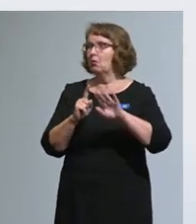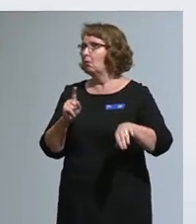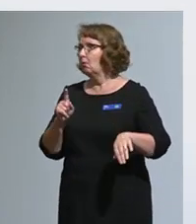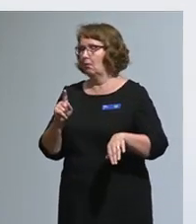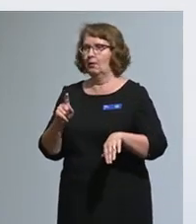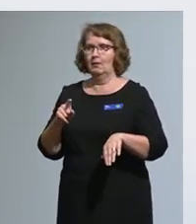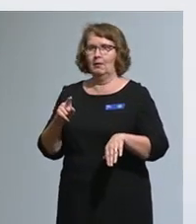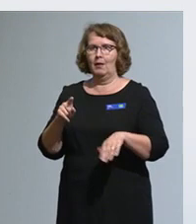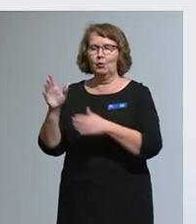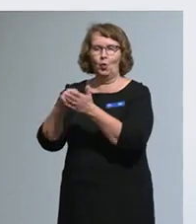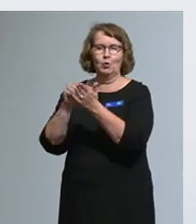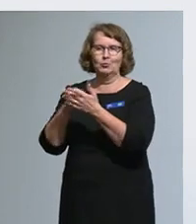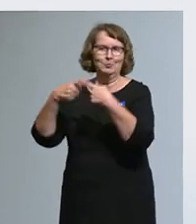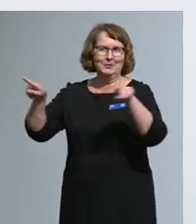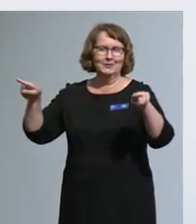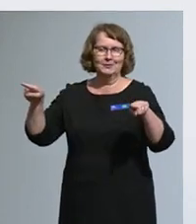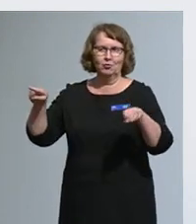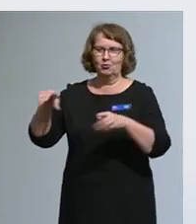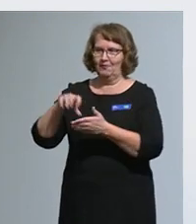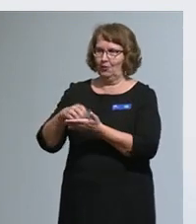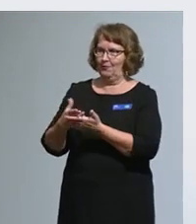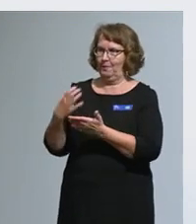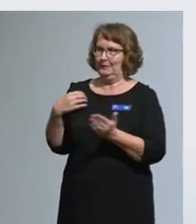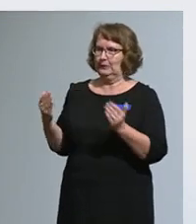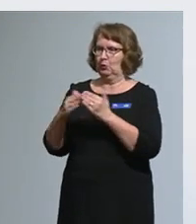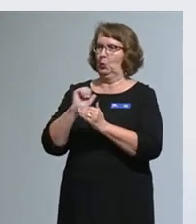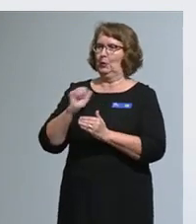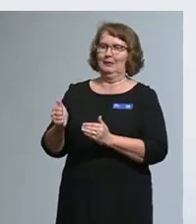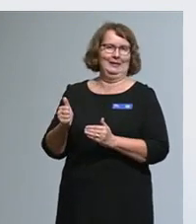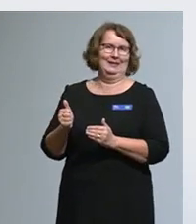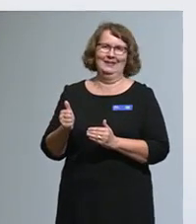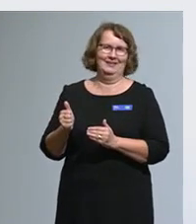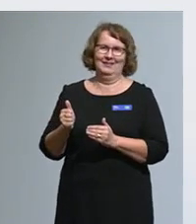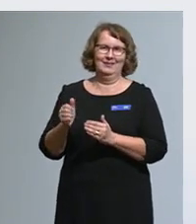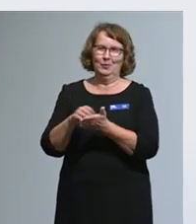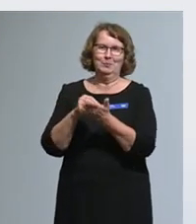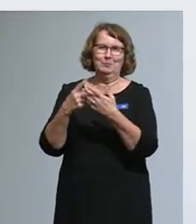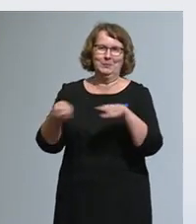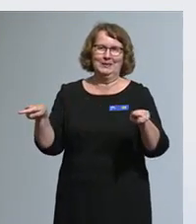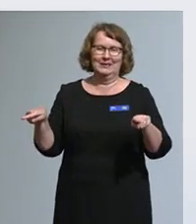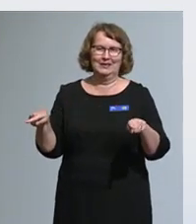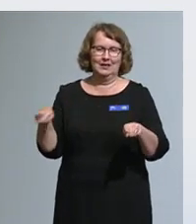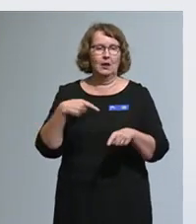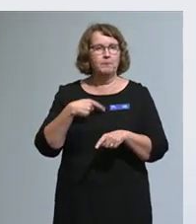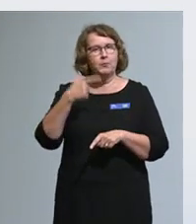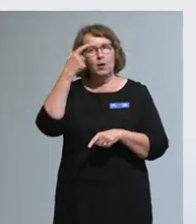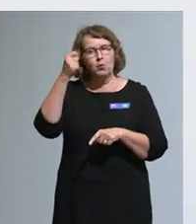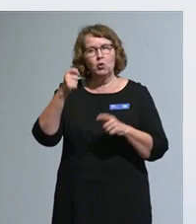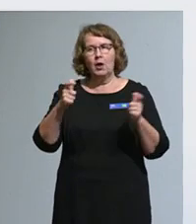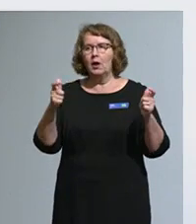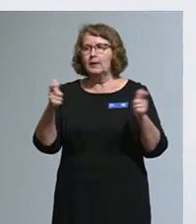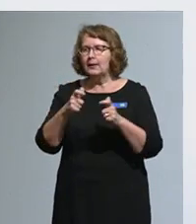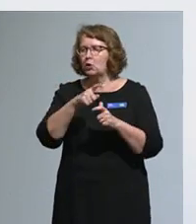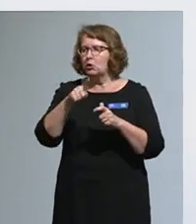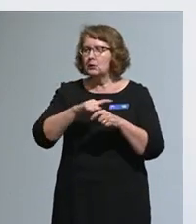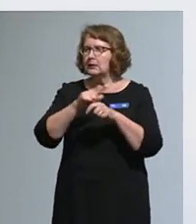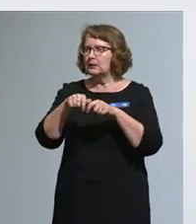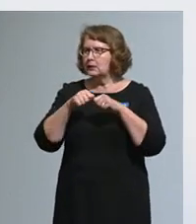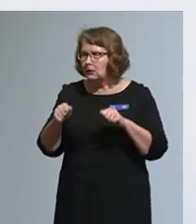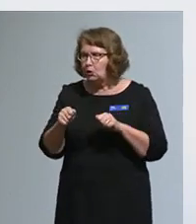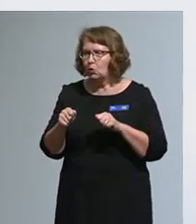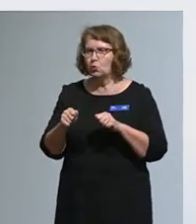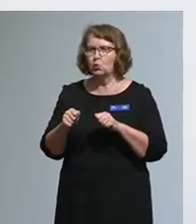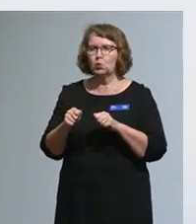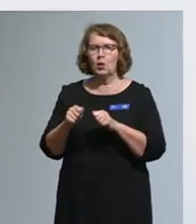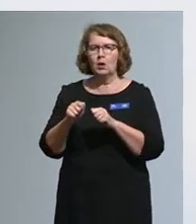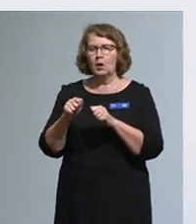tehtäisiin pelkästään siellä VM:n sisällä. Ja sen takia uskon, että se sitoutuminen ja se koko hankkeen